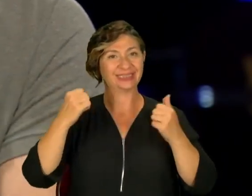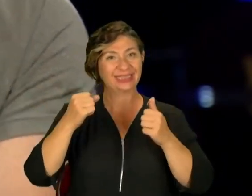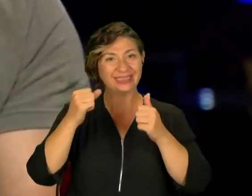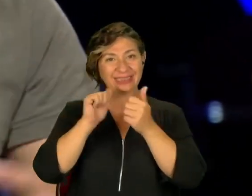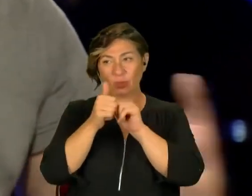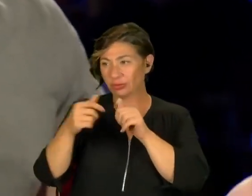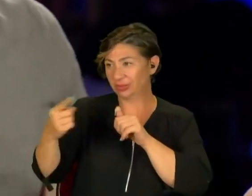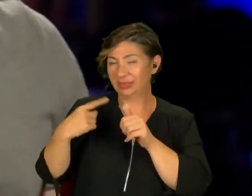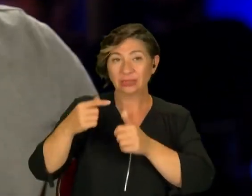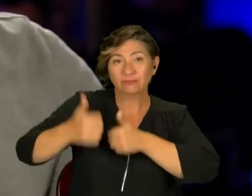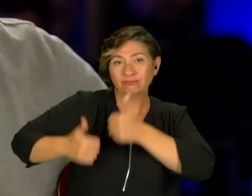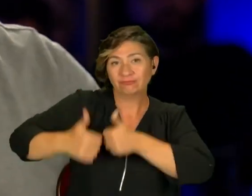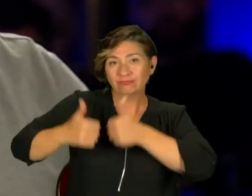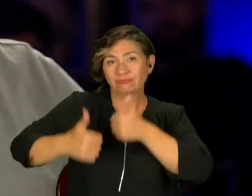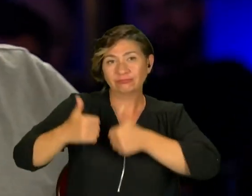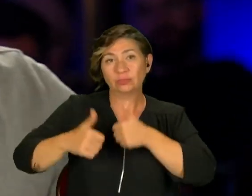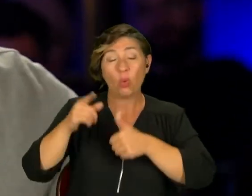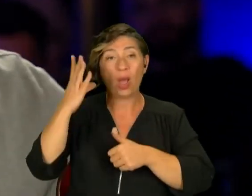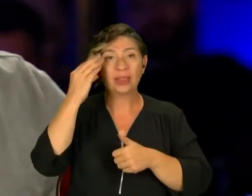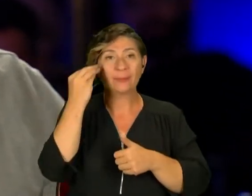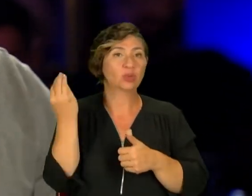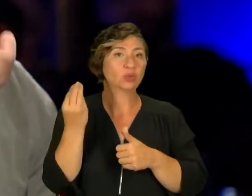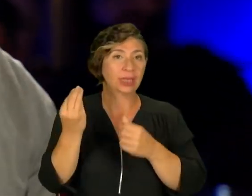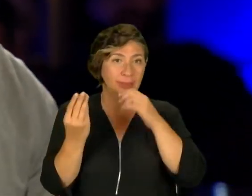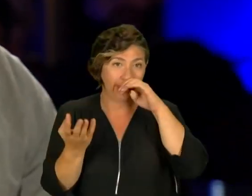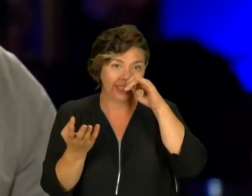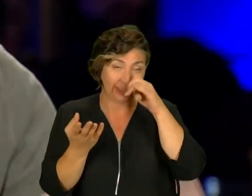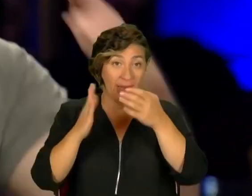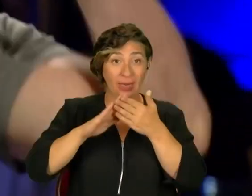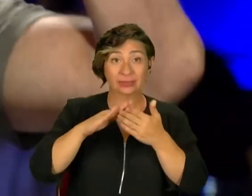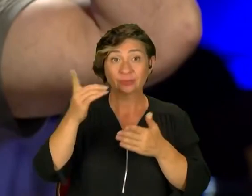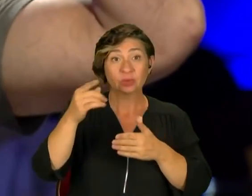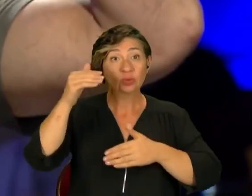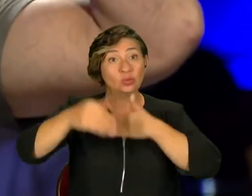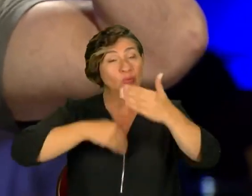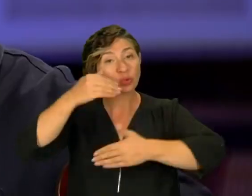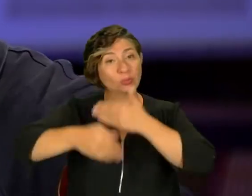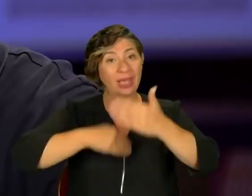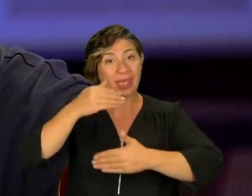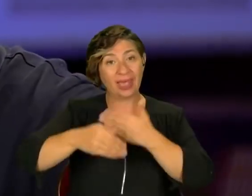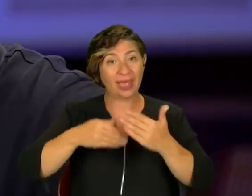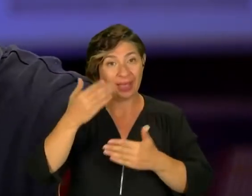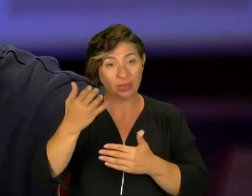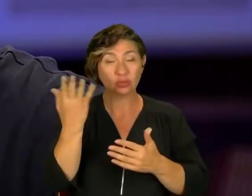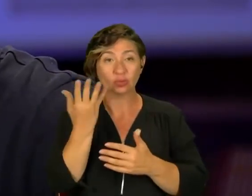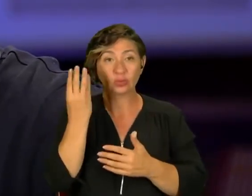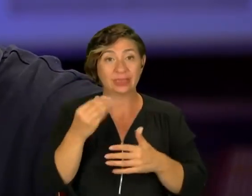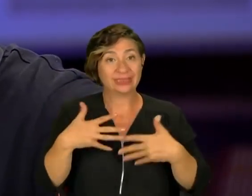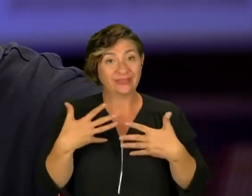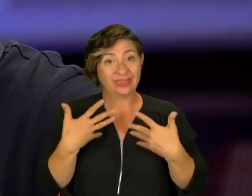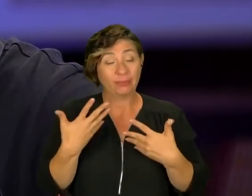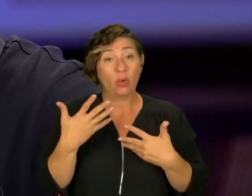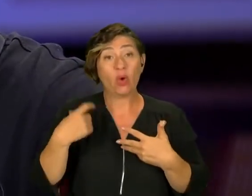içerisinde yeni bir şey başlatmış oldum. O anlamda güzeldi. İşte arkadaşımız da yüzme değmiş. Çok güzel,